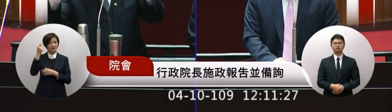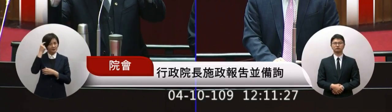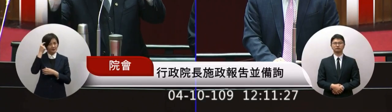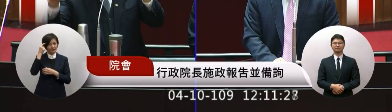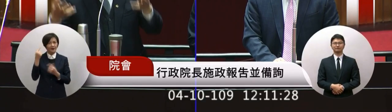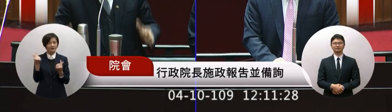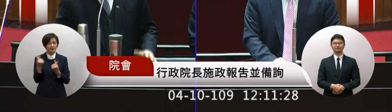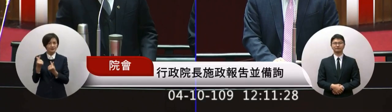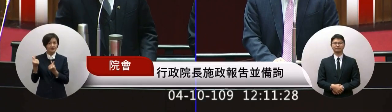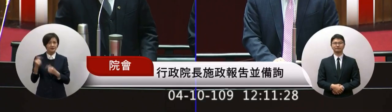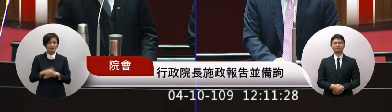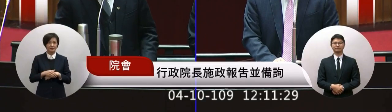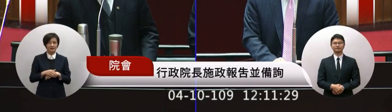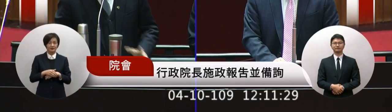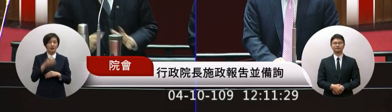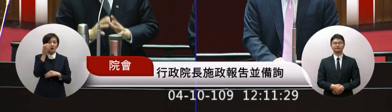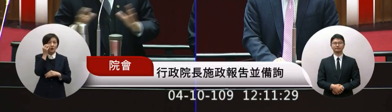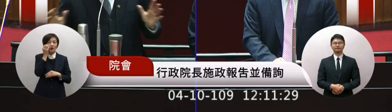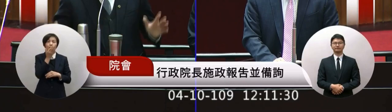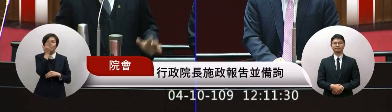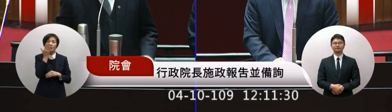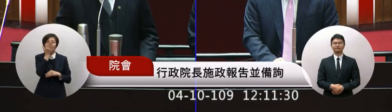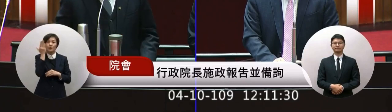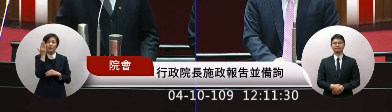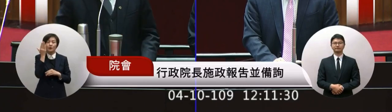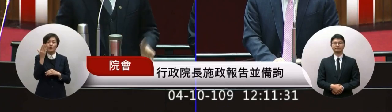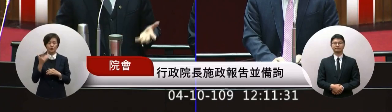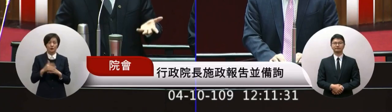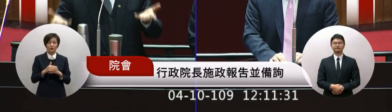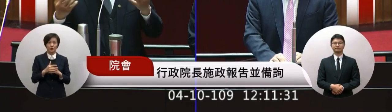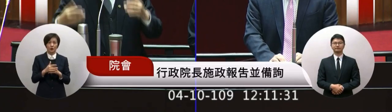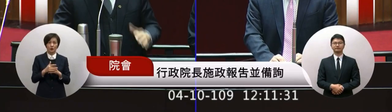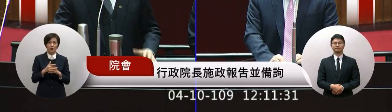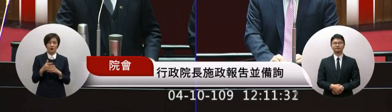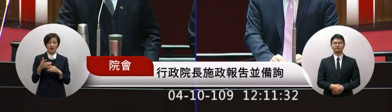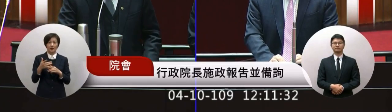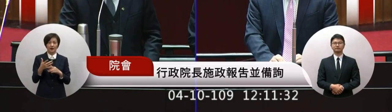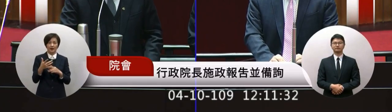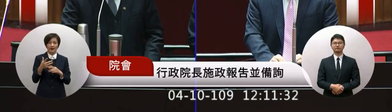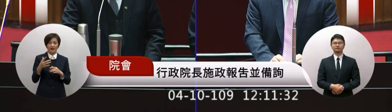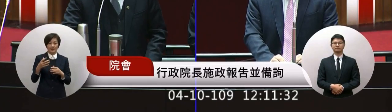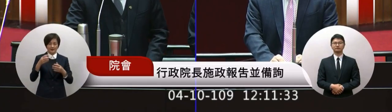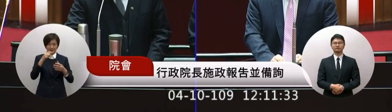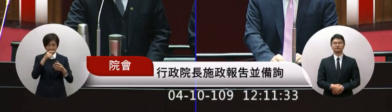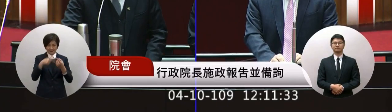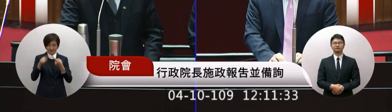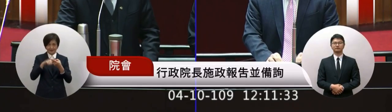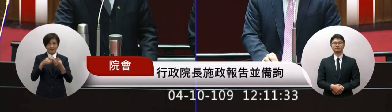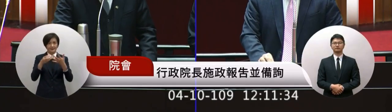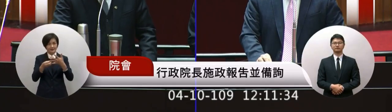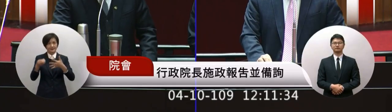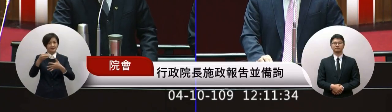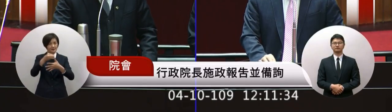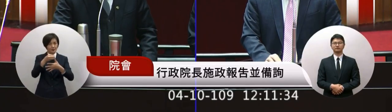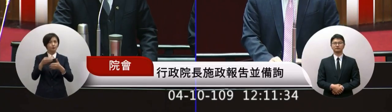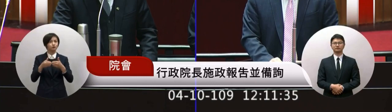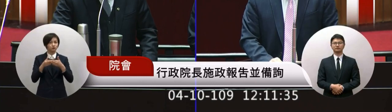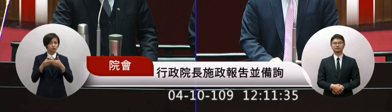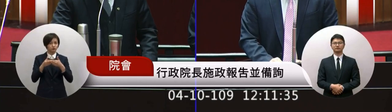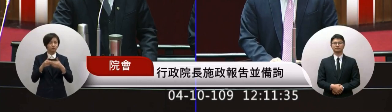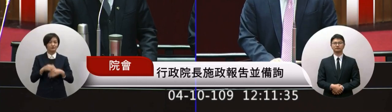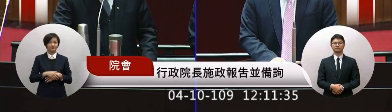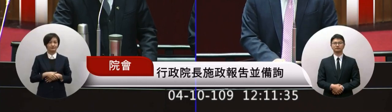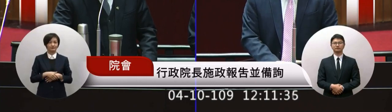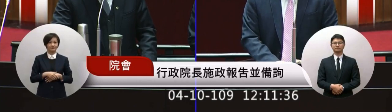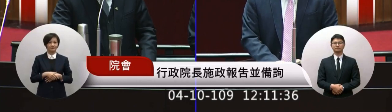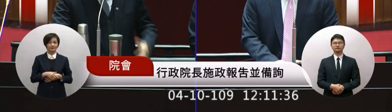个观光确实应该让他权责各方面要提升，这个是有这样的需